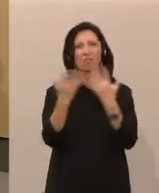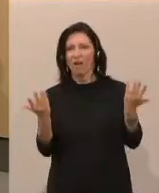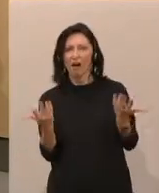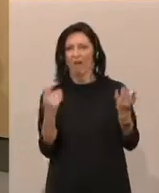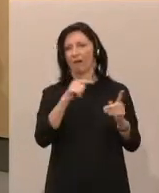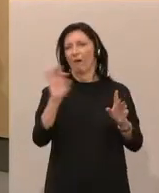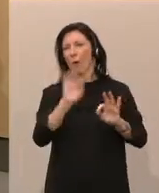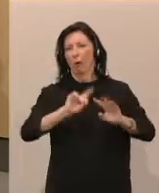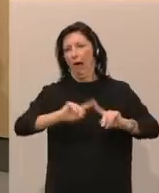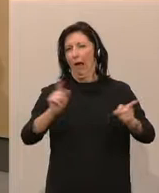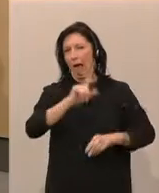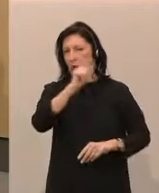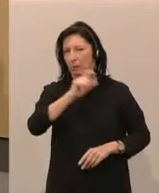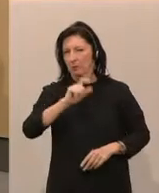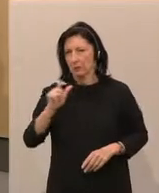was ist